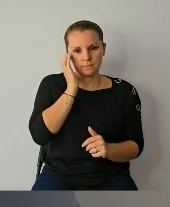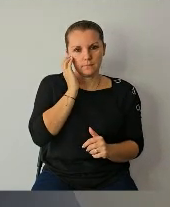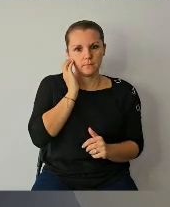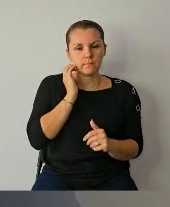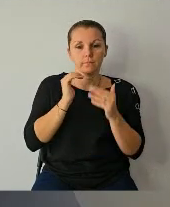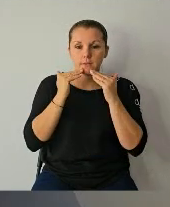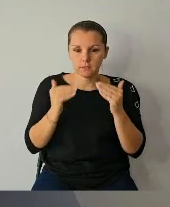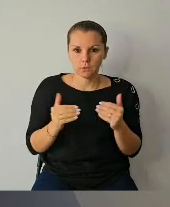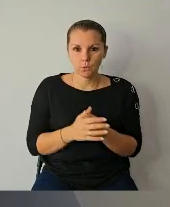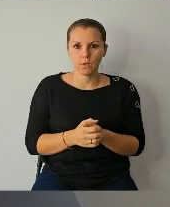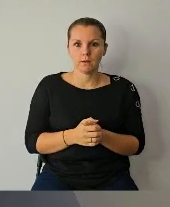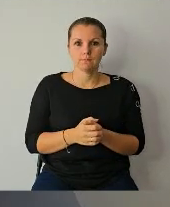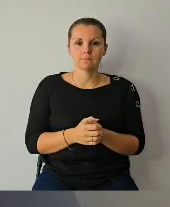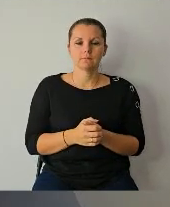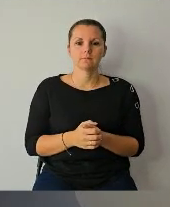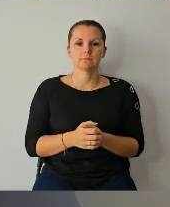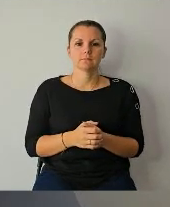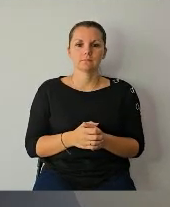Dziękuję.